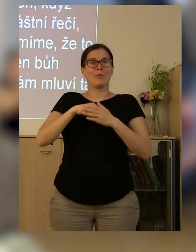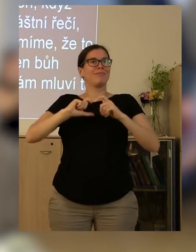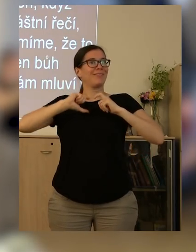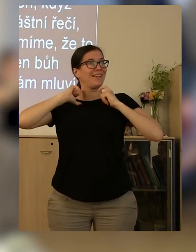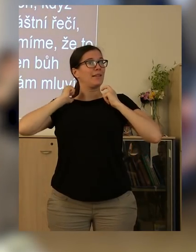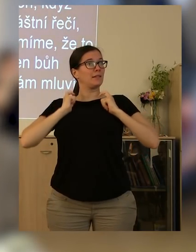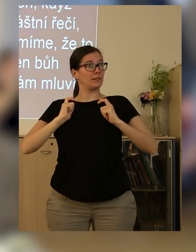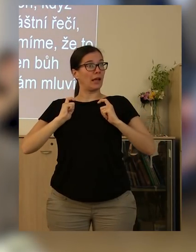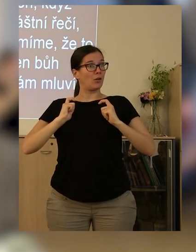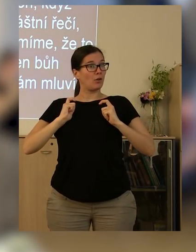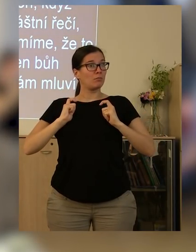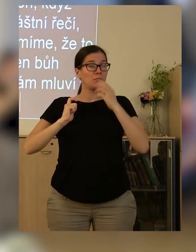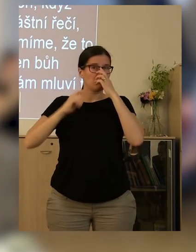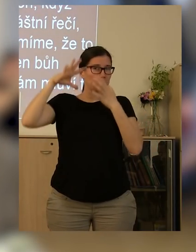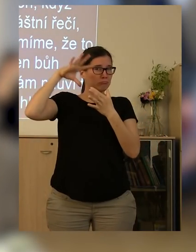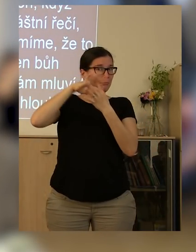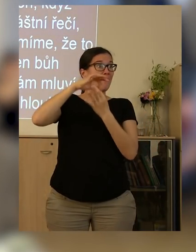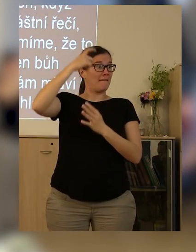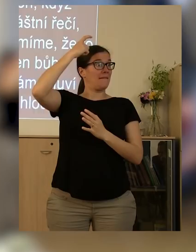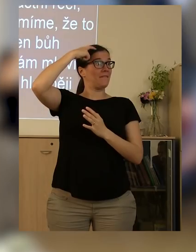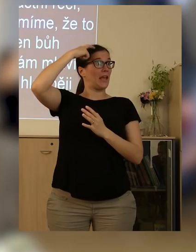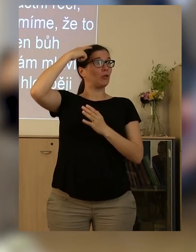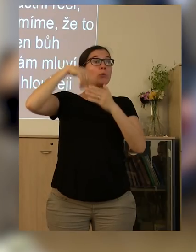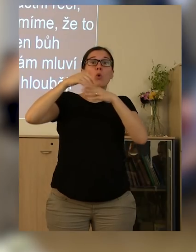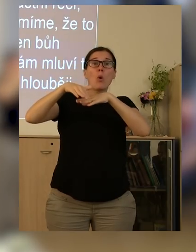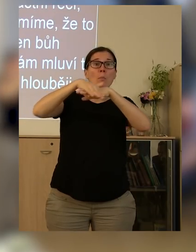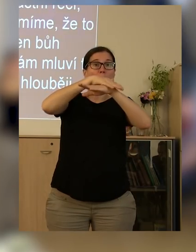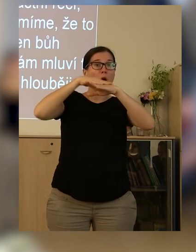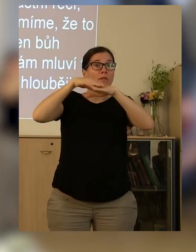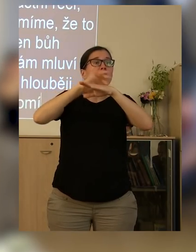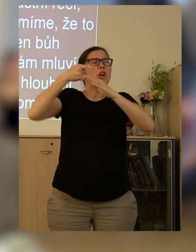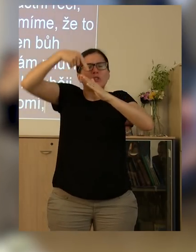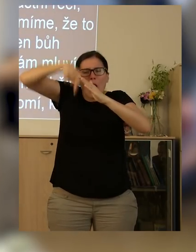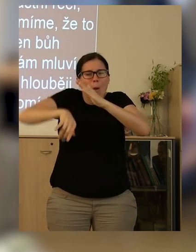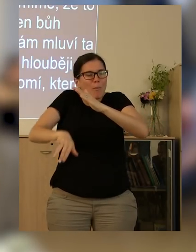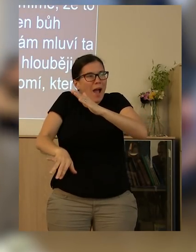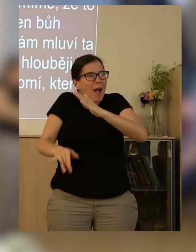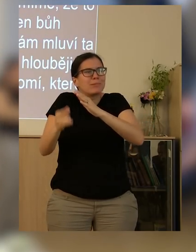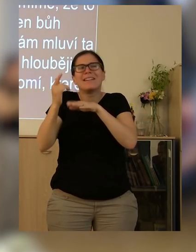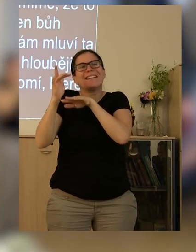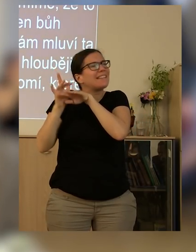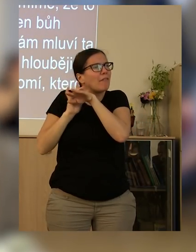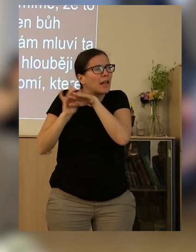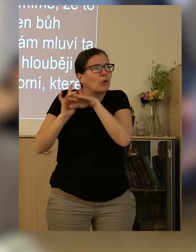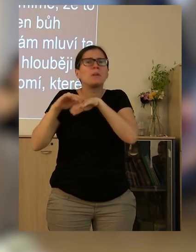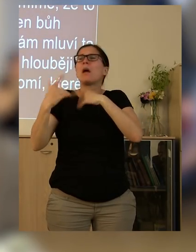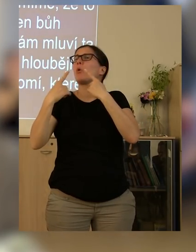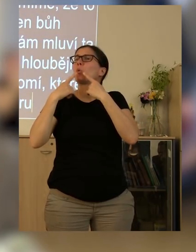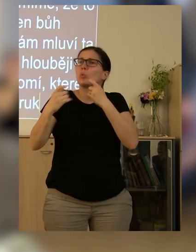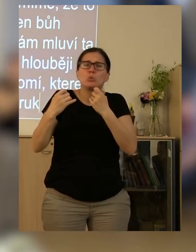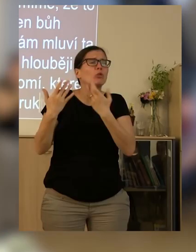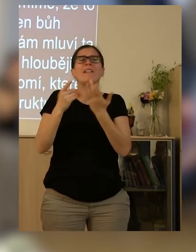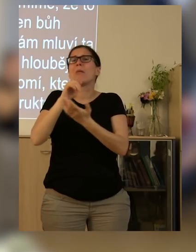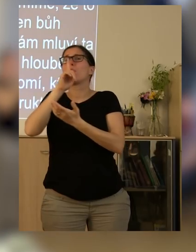uloženo než naše vědomí, které umí věci sice kontrolovat, umí je strukturovat, umí je pojmenovat, ale neumí